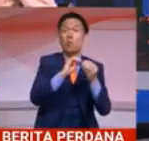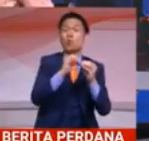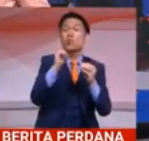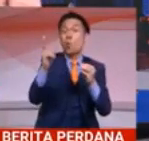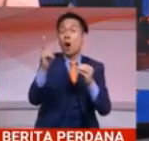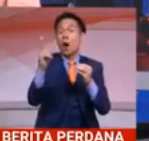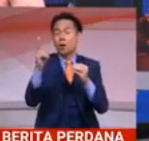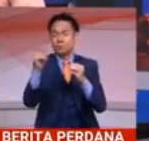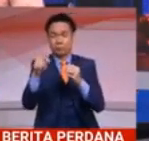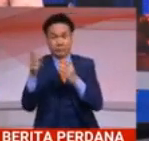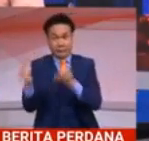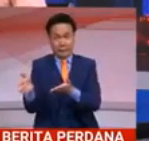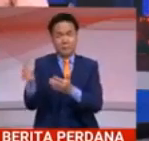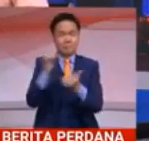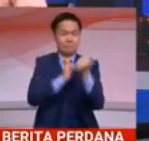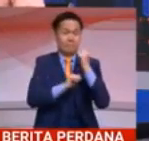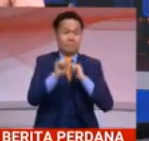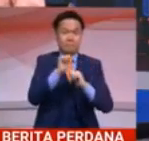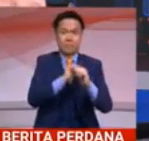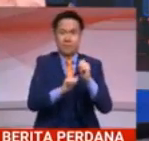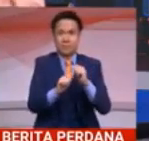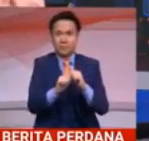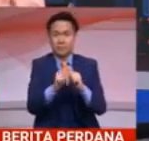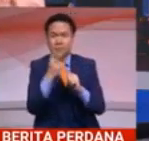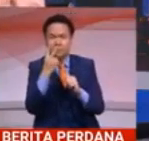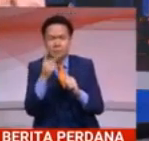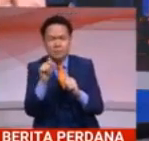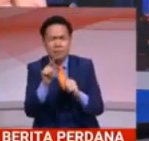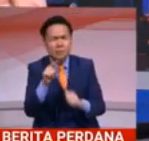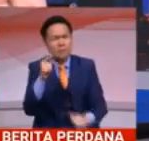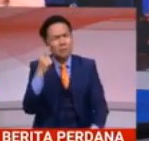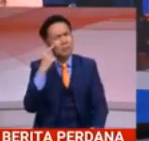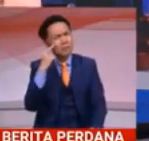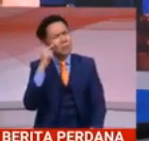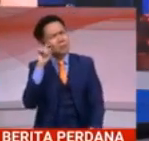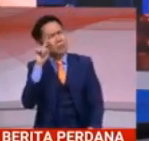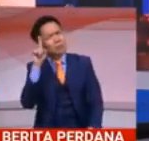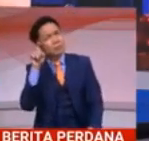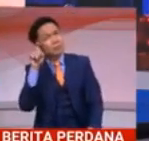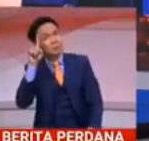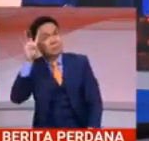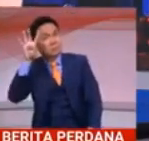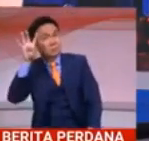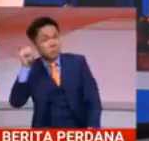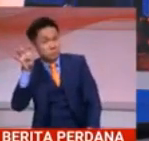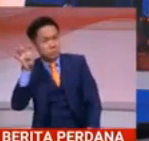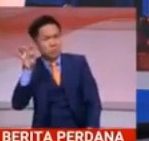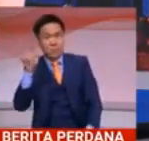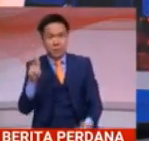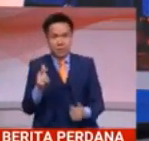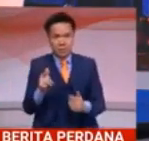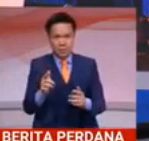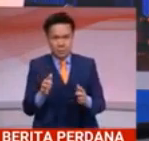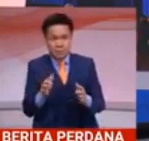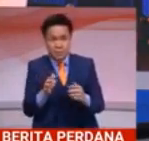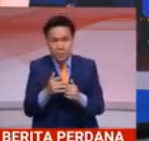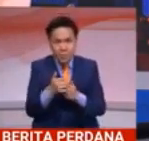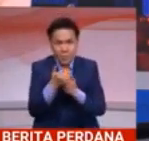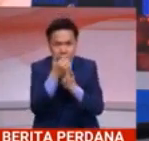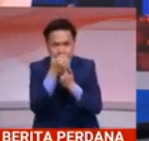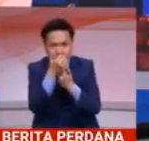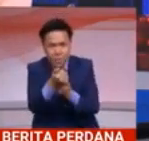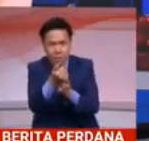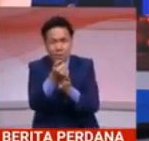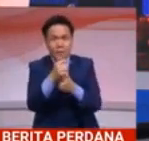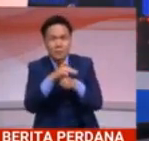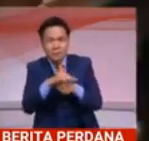Timo Jajanto membawa elemen yang penuh tanda tanya. Seterusnya berjaya mengajak penonton merasai ketegangan dalam